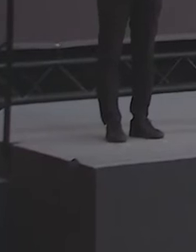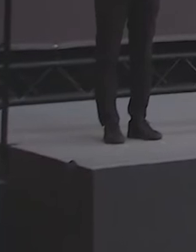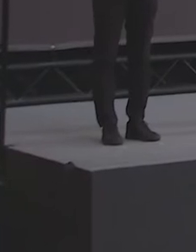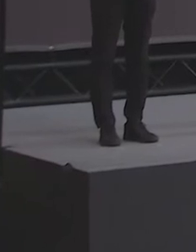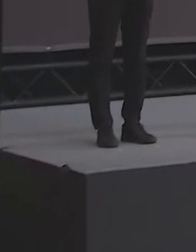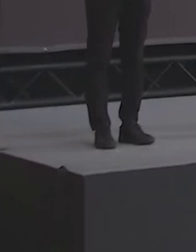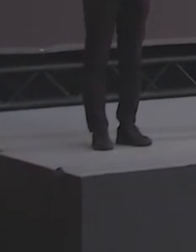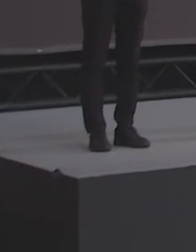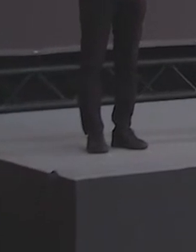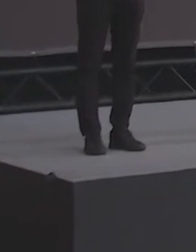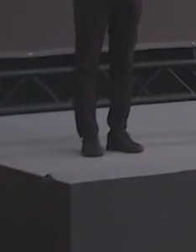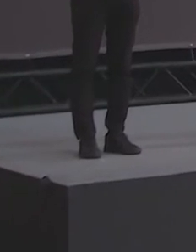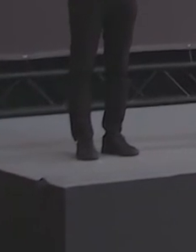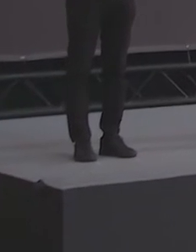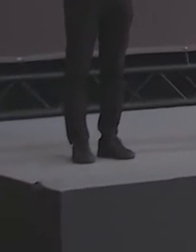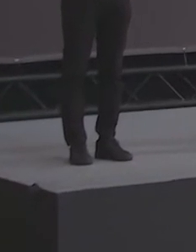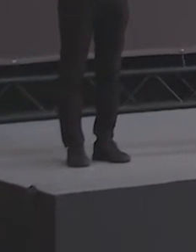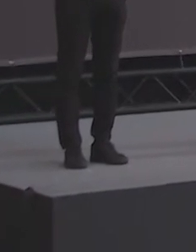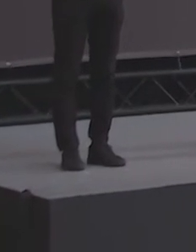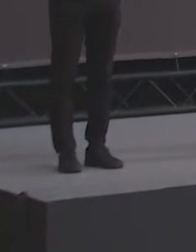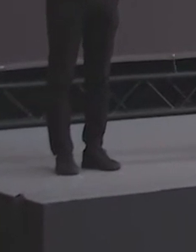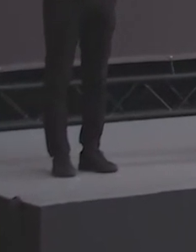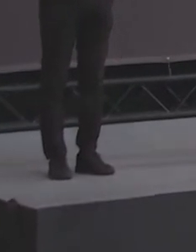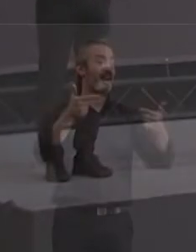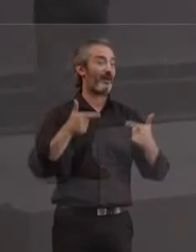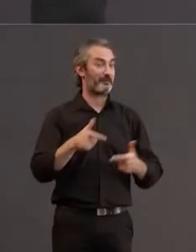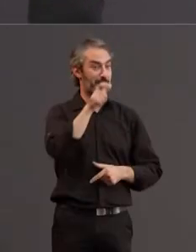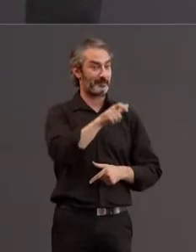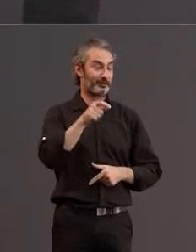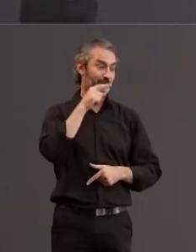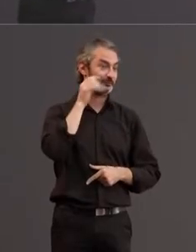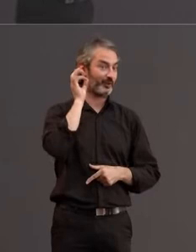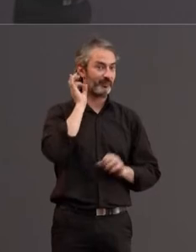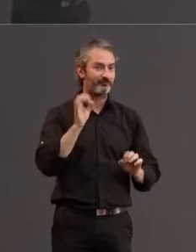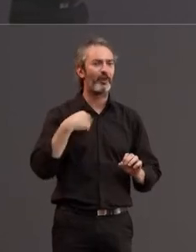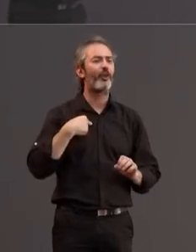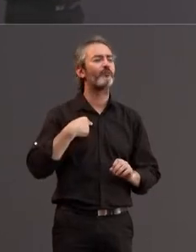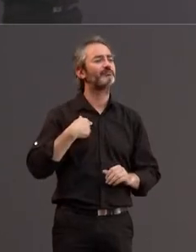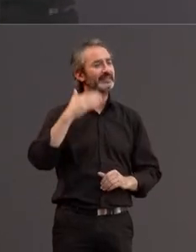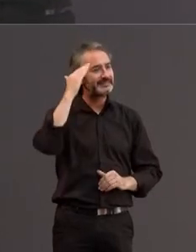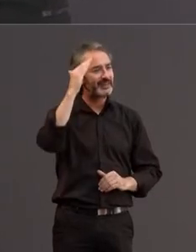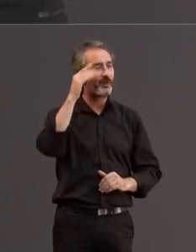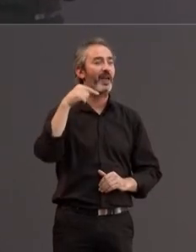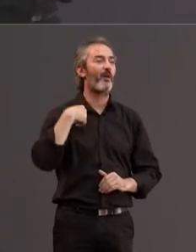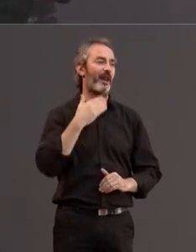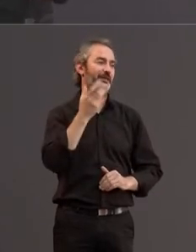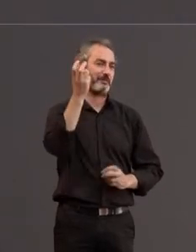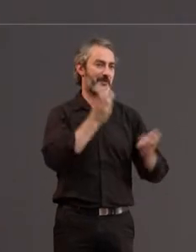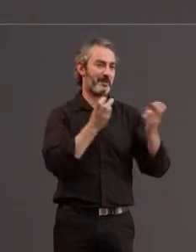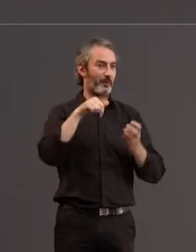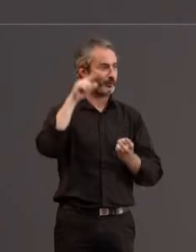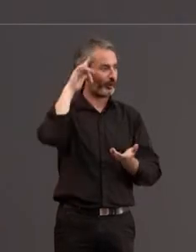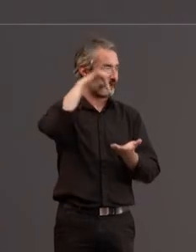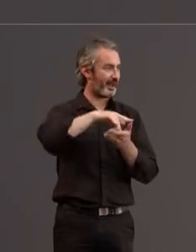Bon dia a tothom. Benvinguts, graduats, graduades. Us saludem i agraïm la vostra presència avui